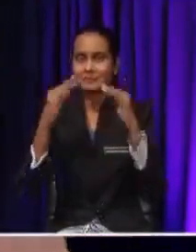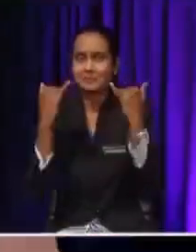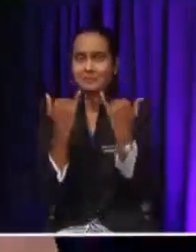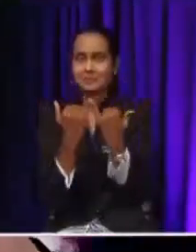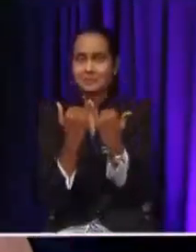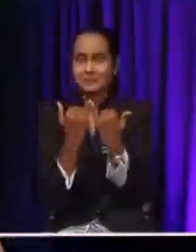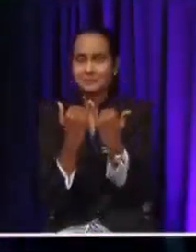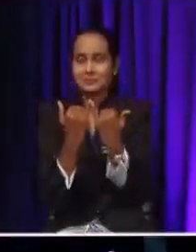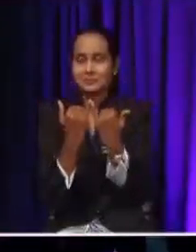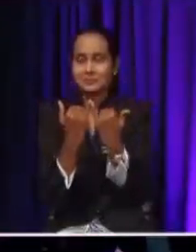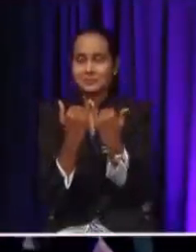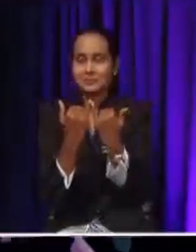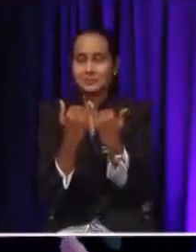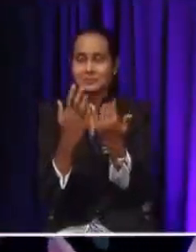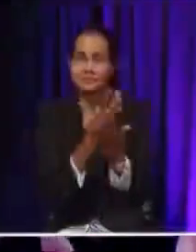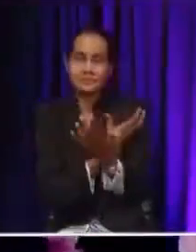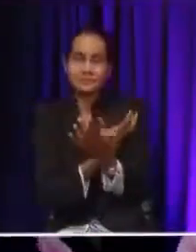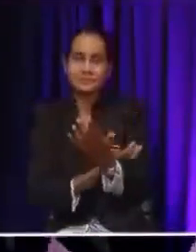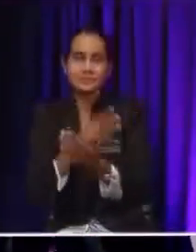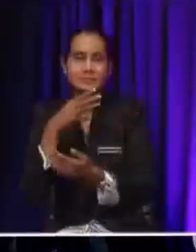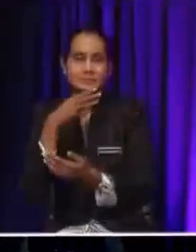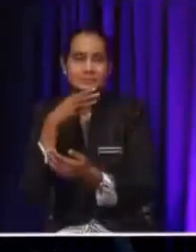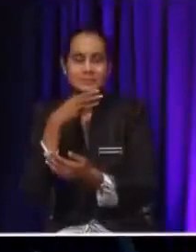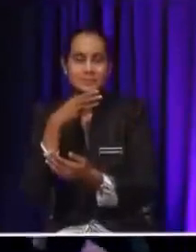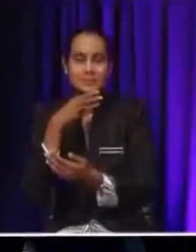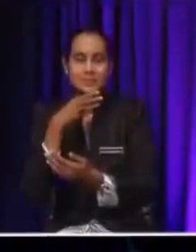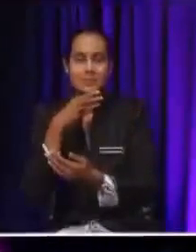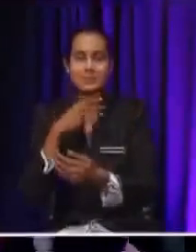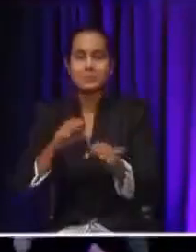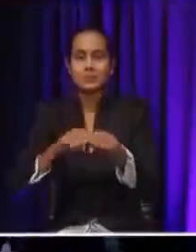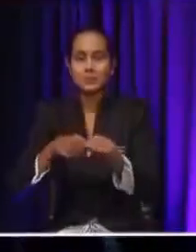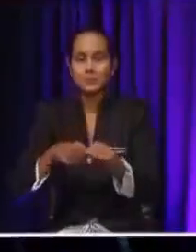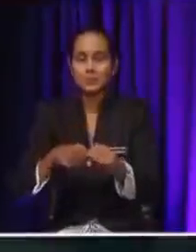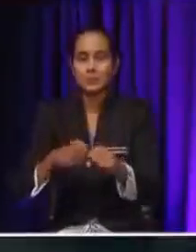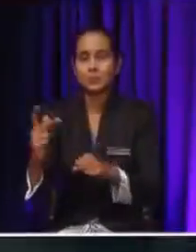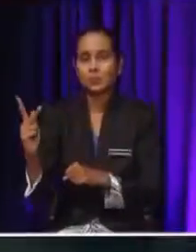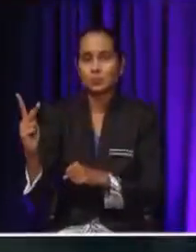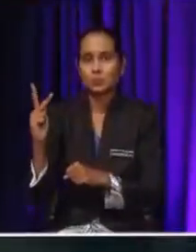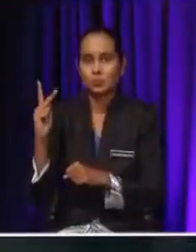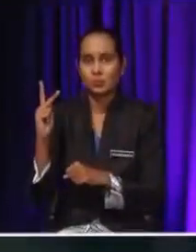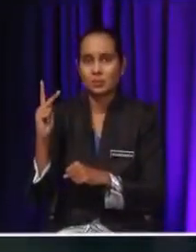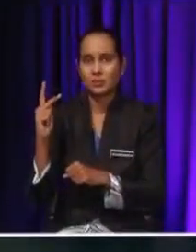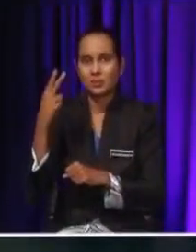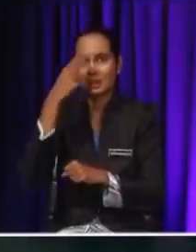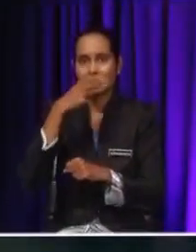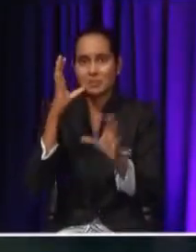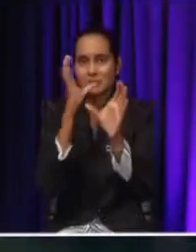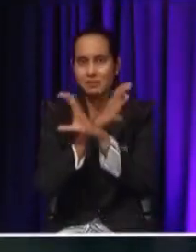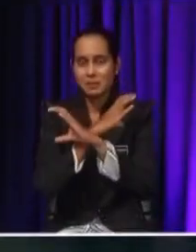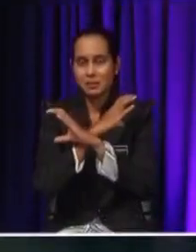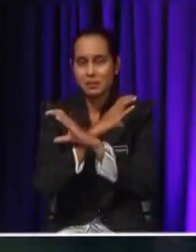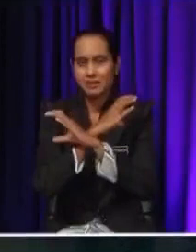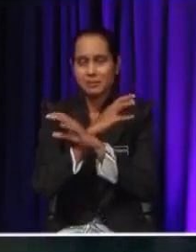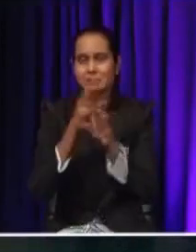Seperti kamu golongan generasi muda ini yaitu supaya tabah menghadapi dugaan seperti yang digambarkan dalam